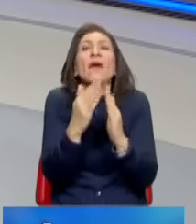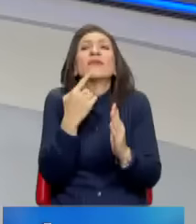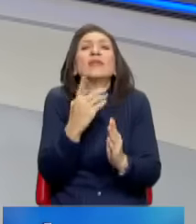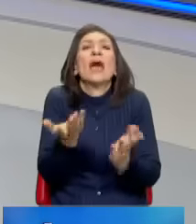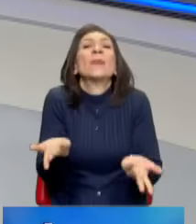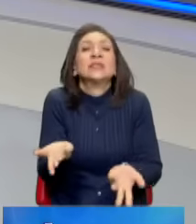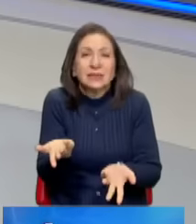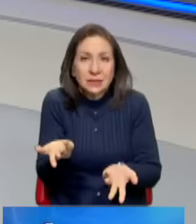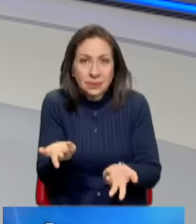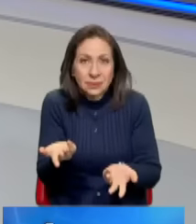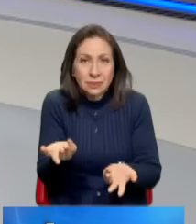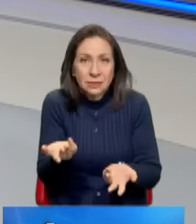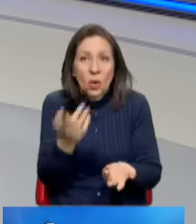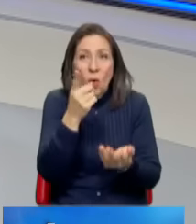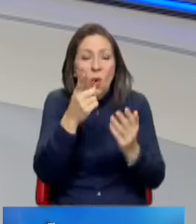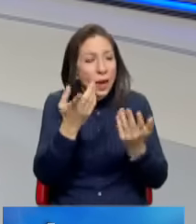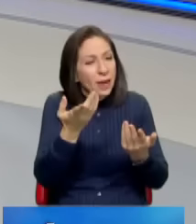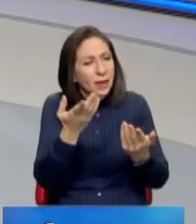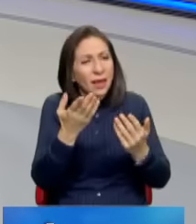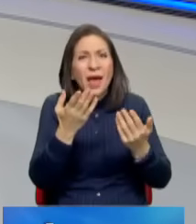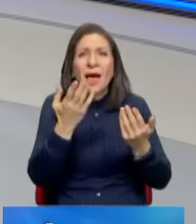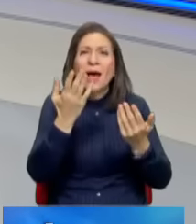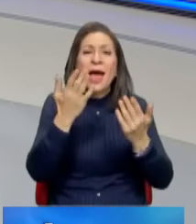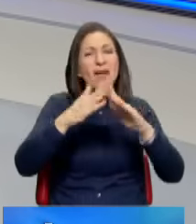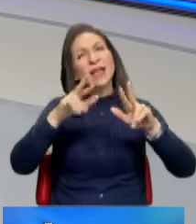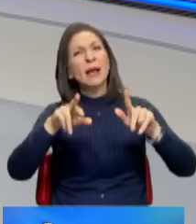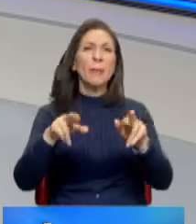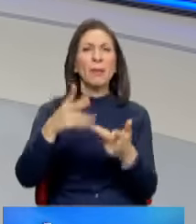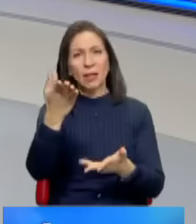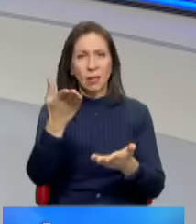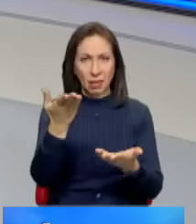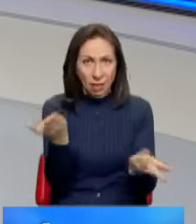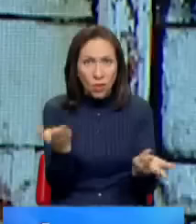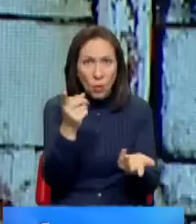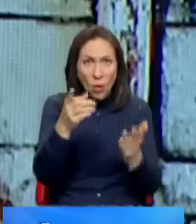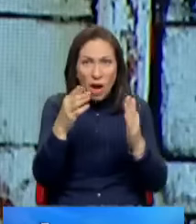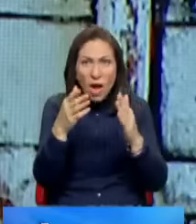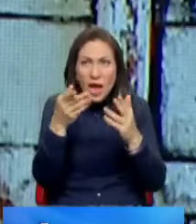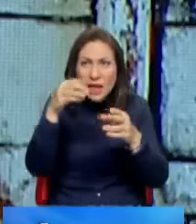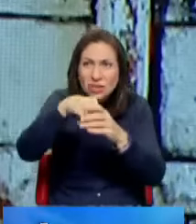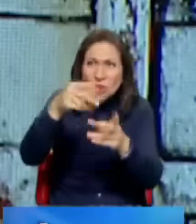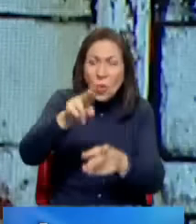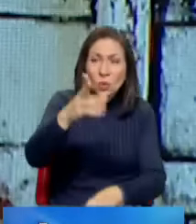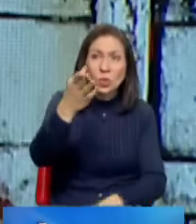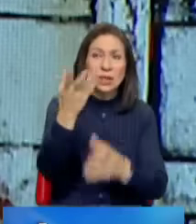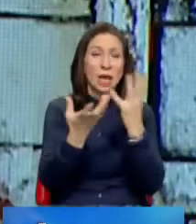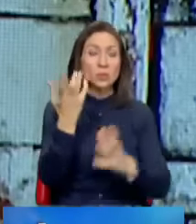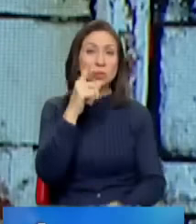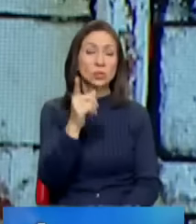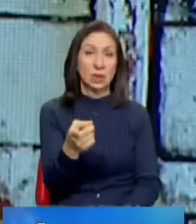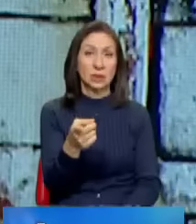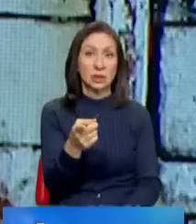de aslında bin şahit ister. O baraka, o çocuklar bu barakada hayatını kaybetti çıkan